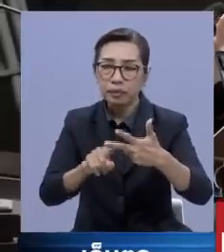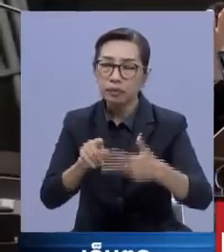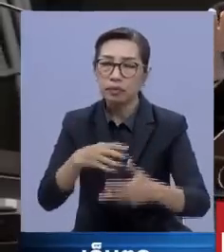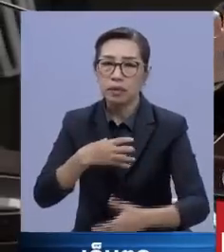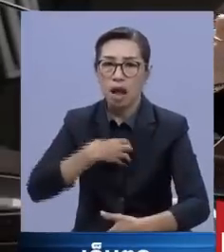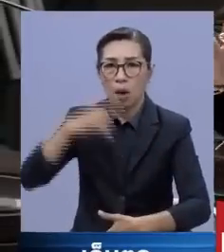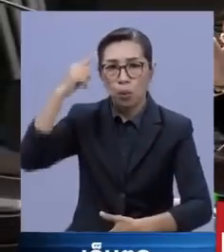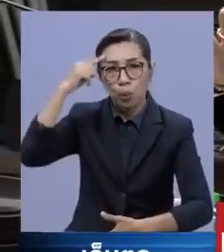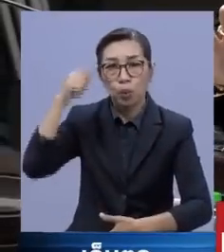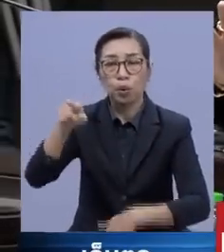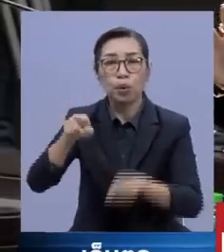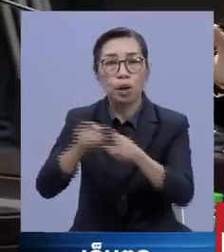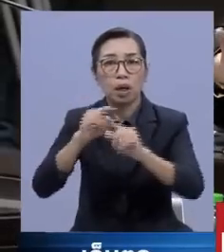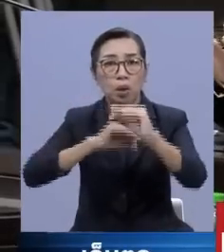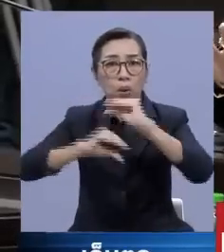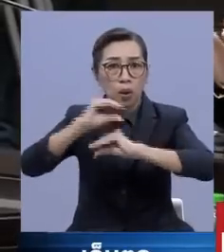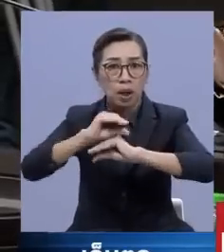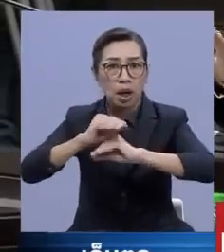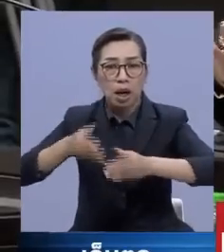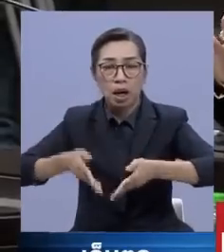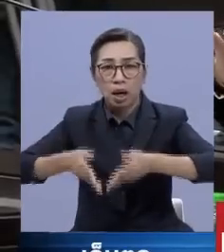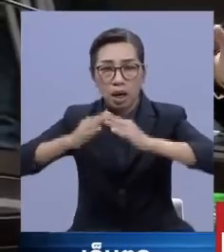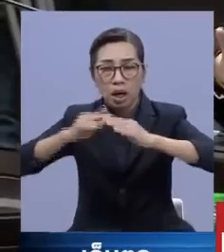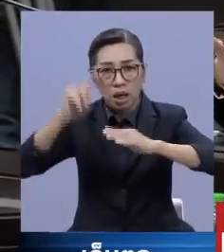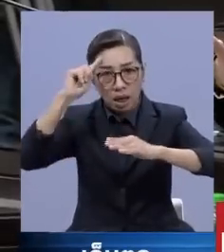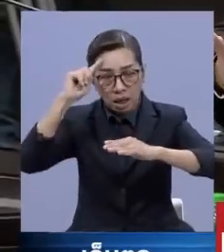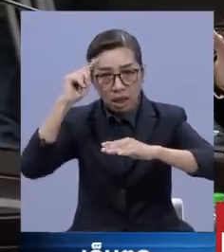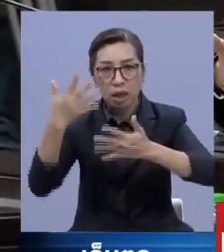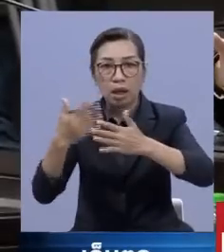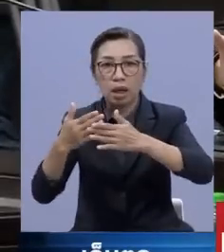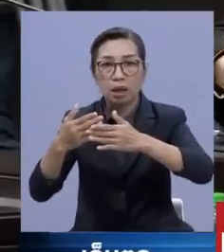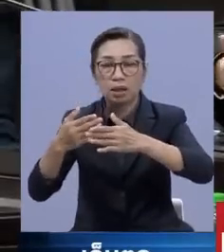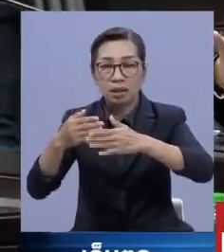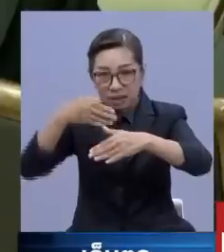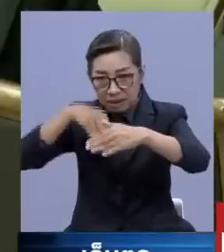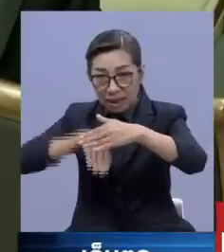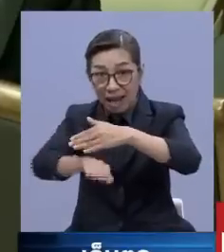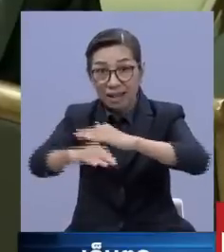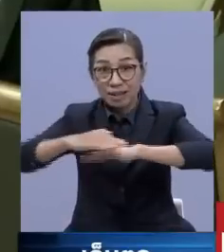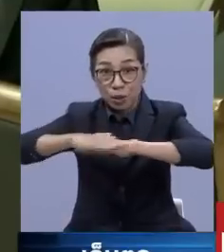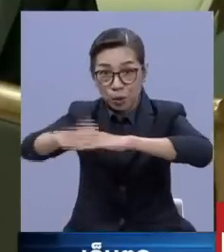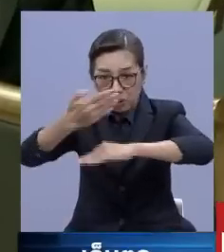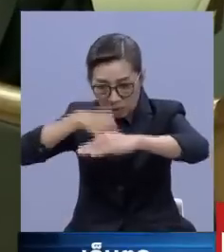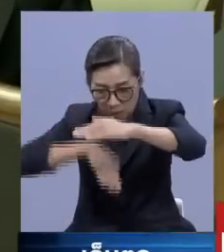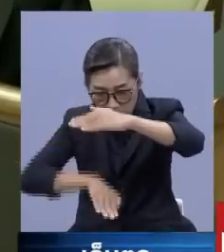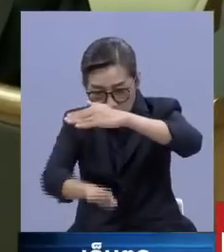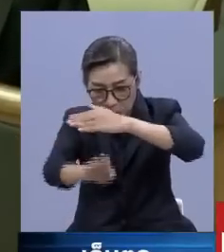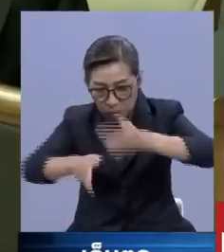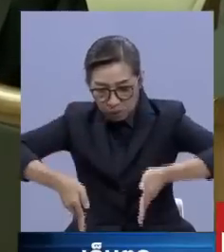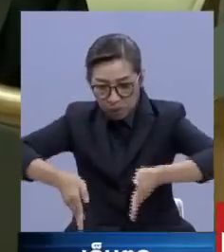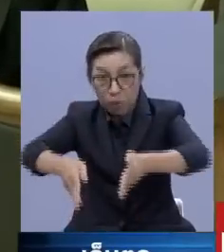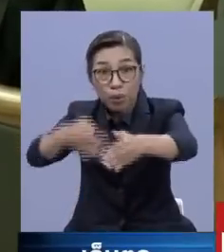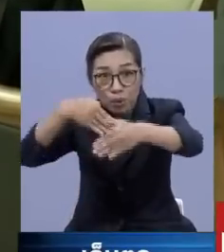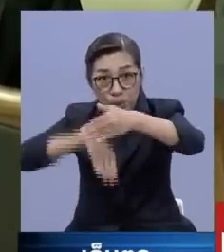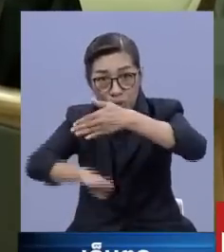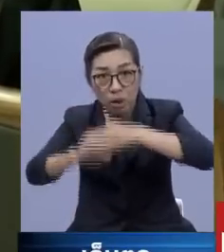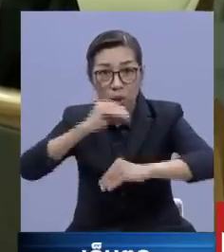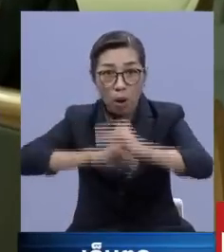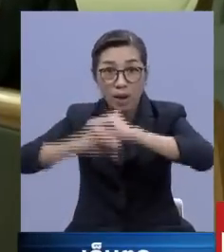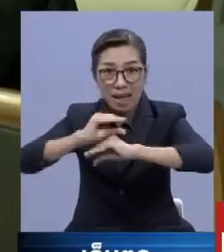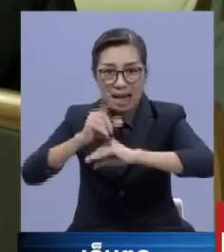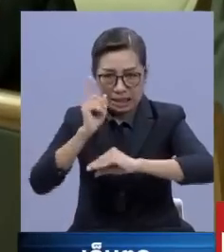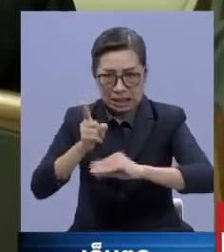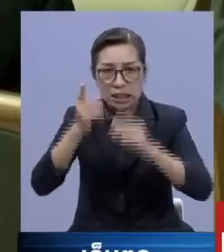บการดำเนินโครงการก่อสร้างทางลอดรัชดาราชพฤกษ์กรณีผลงานไม่เสร็จตามสัญญานะคะเพราะว่าตามสัญญานั้นจะต้องแล้วเสร็